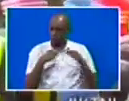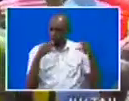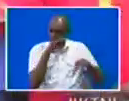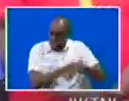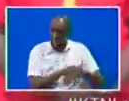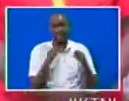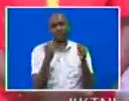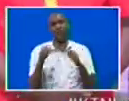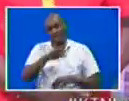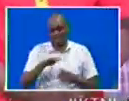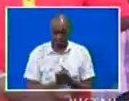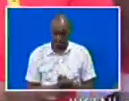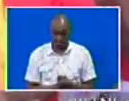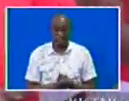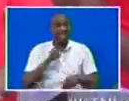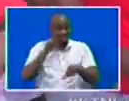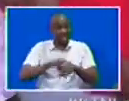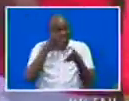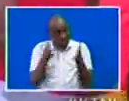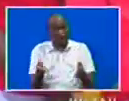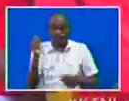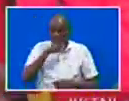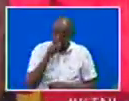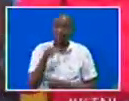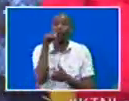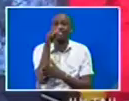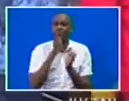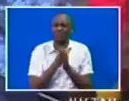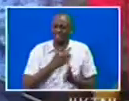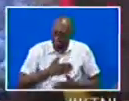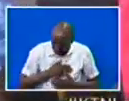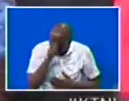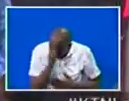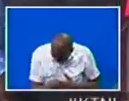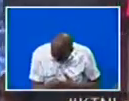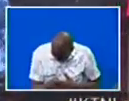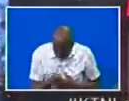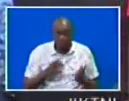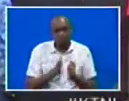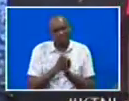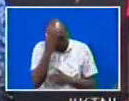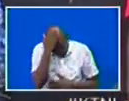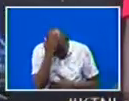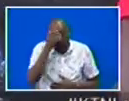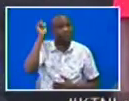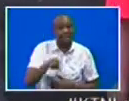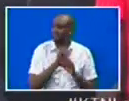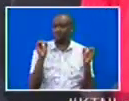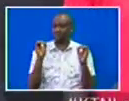ujao. Safari hii tuko hapa tukiwaomba kwa heshima na kwa unyenyekevu, kwa sababu sio lazima.